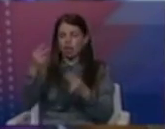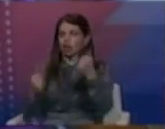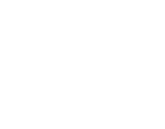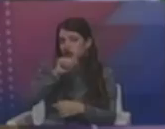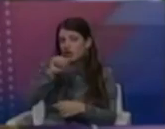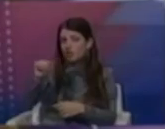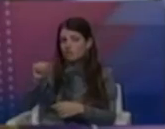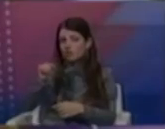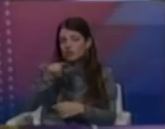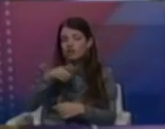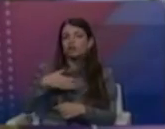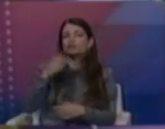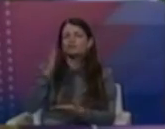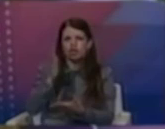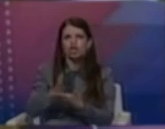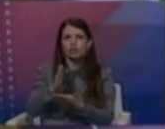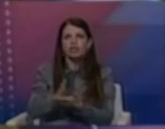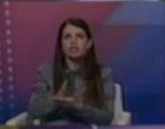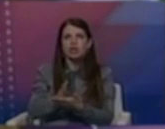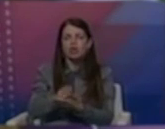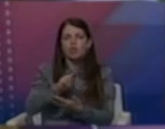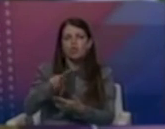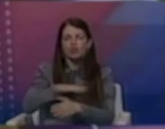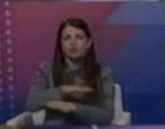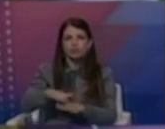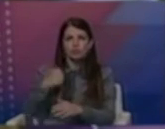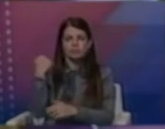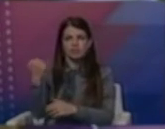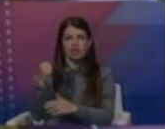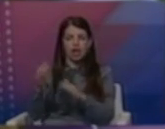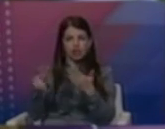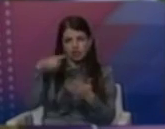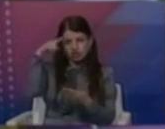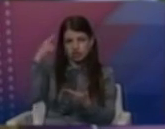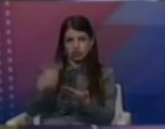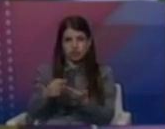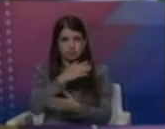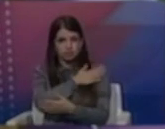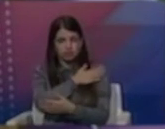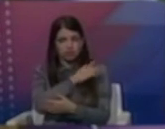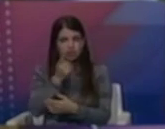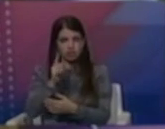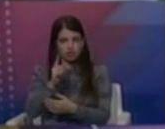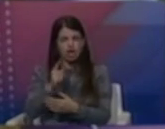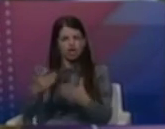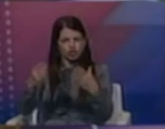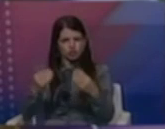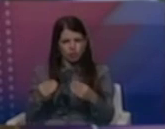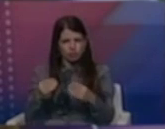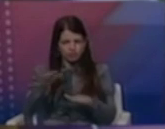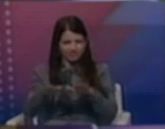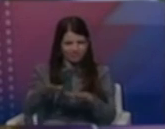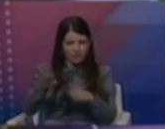5 snin. Hemm bżonn ċertezza u stabilità. Għalhekk iddeċidejna b'responsabilità li se nżommu l-qafas sa dan